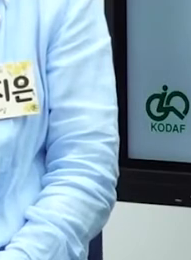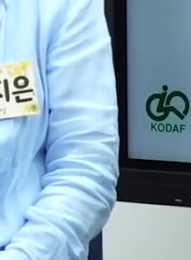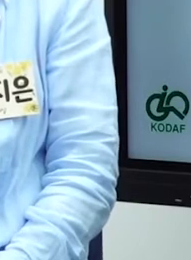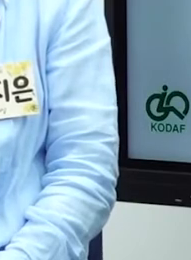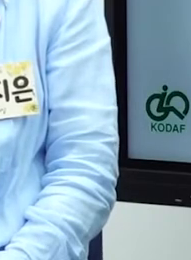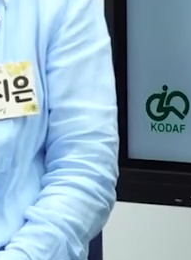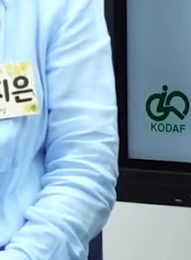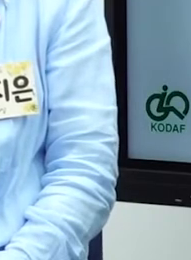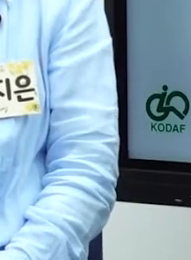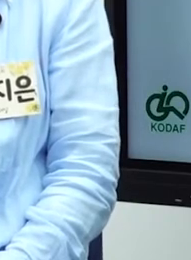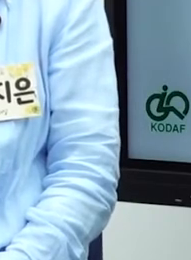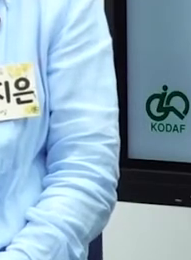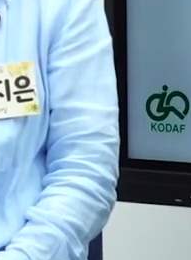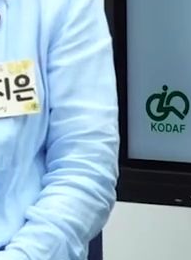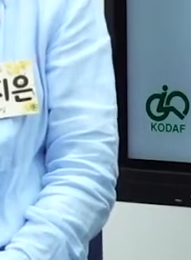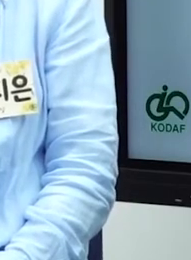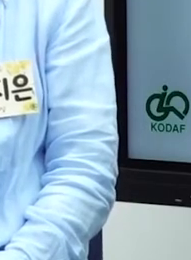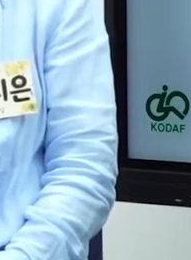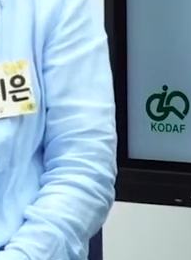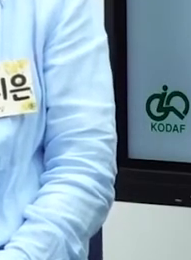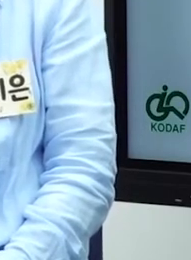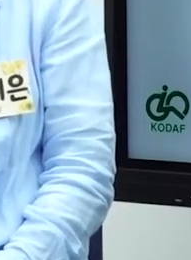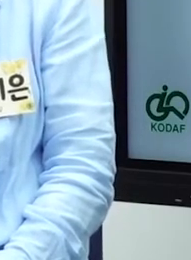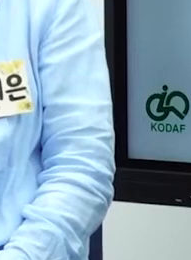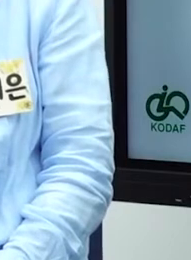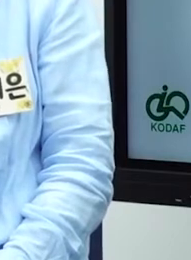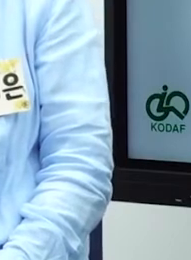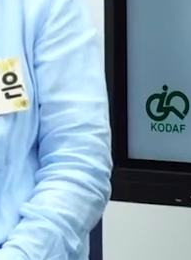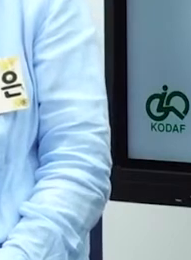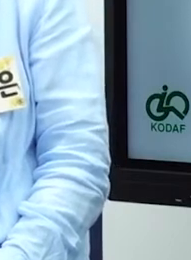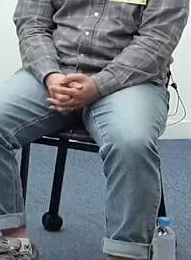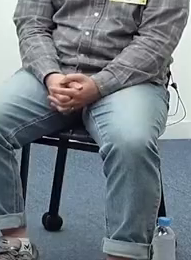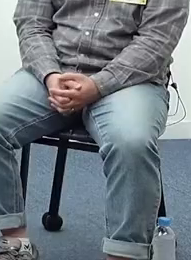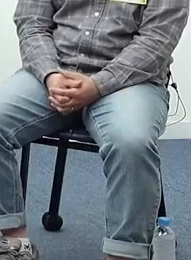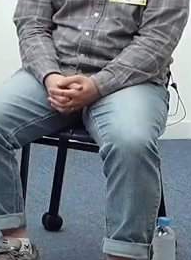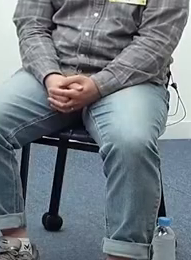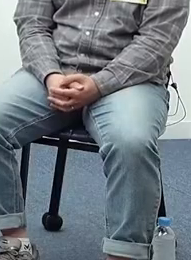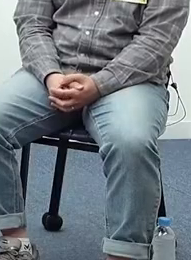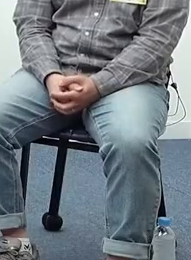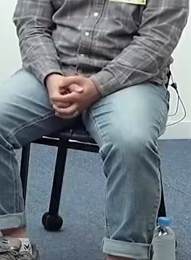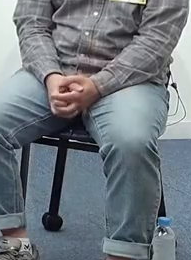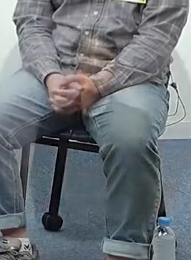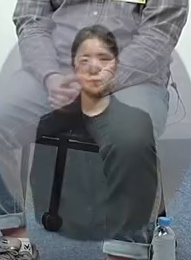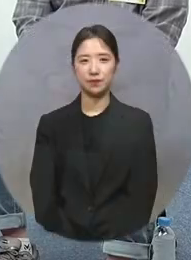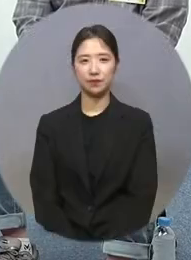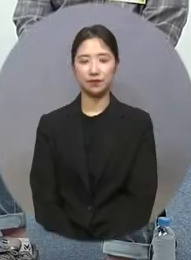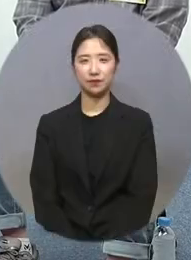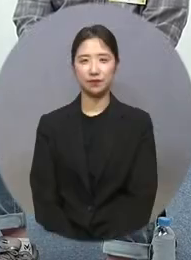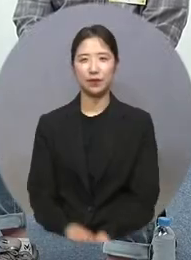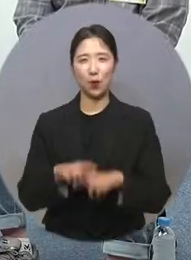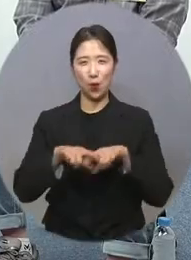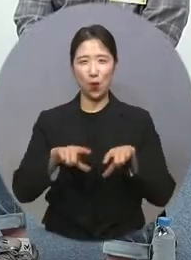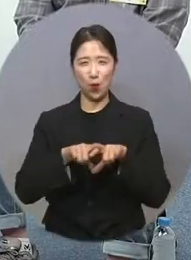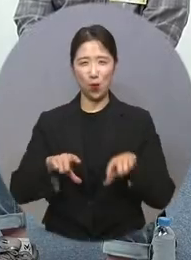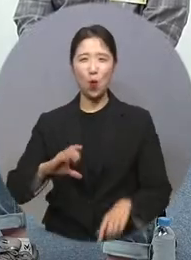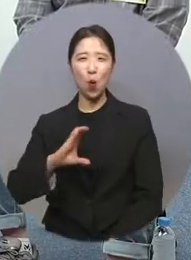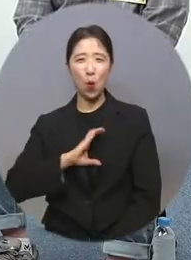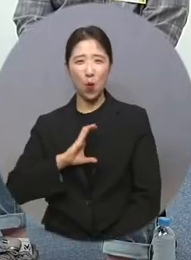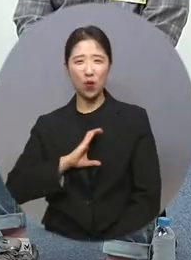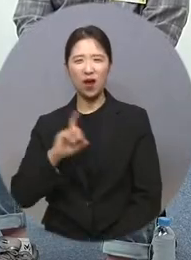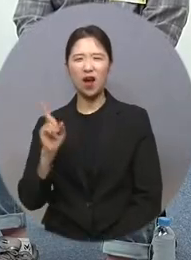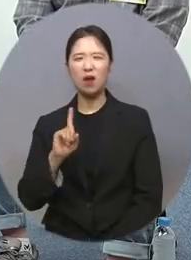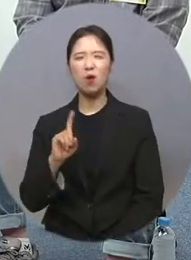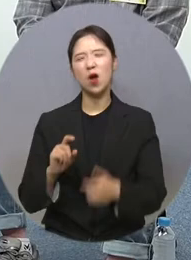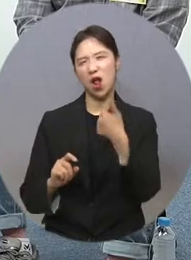것들을 잘 드러냈구나. 그 부분을 조금 더 집중해서 볼 수 있었습니다. 네, 흔히 코다를 통역사,